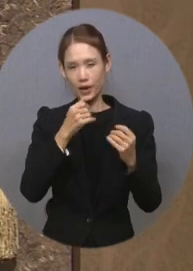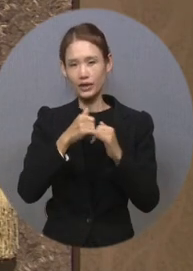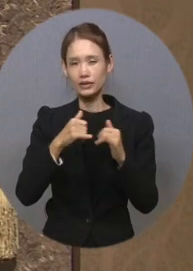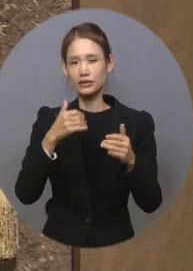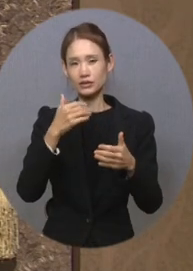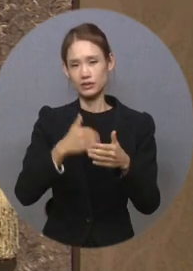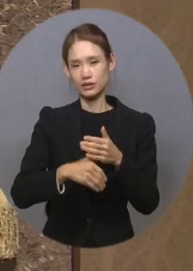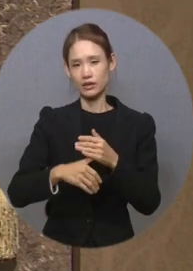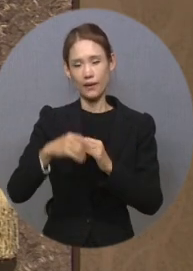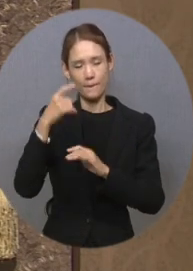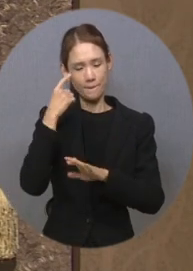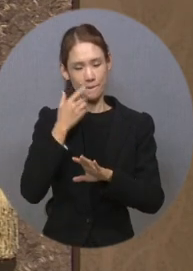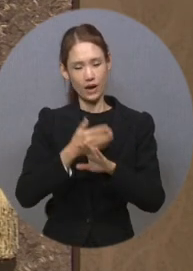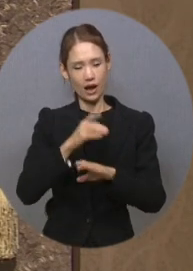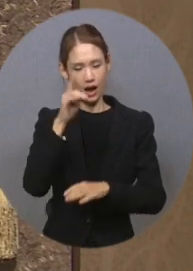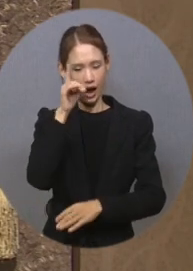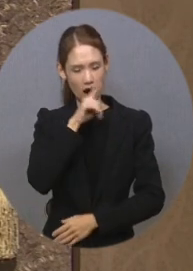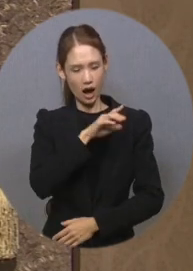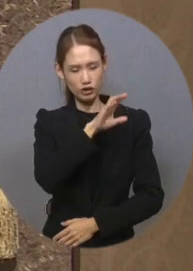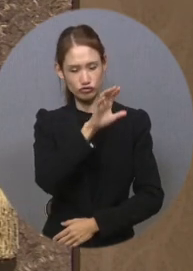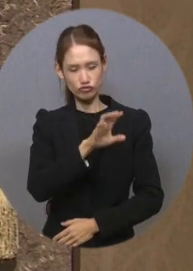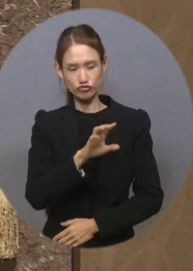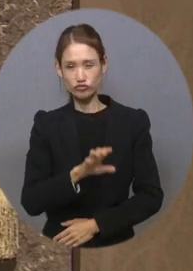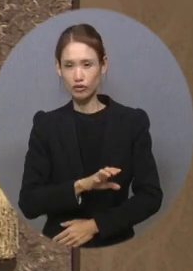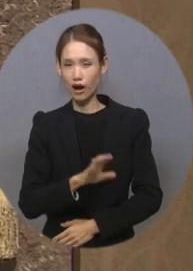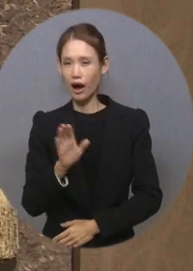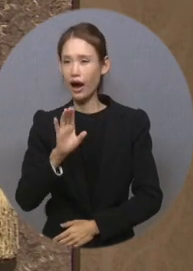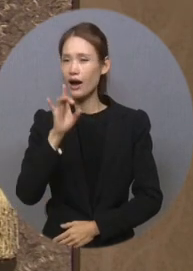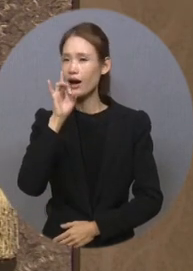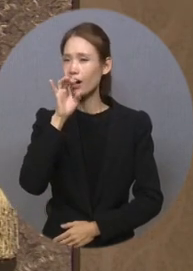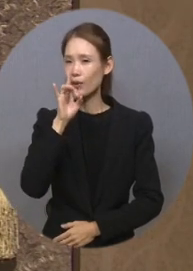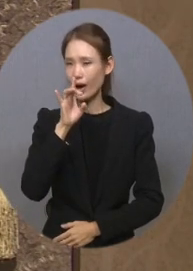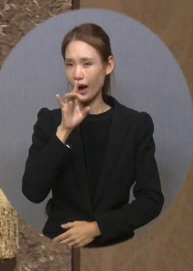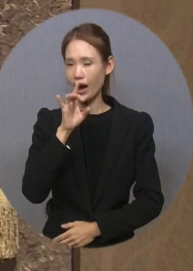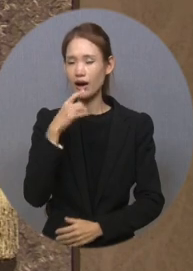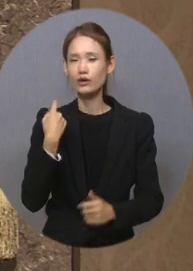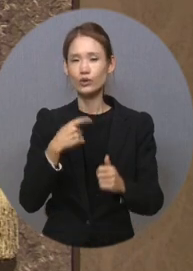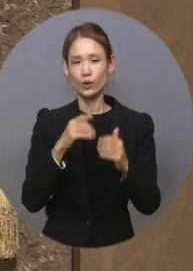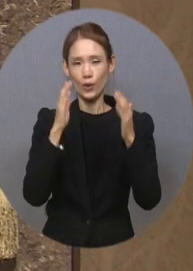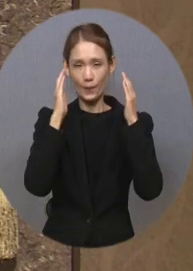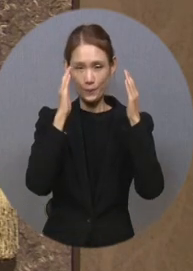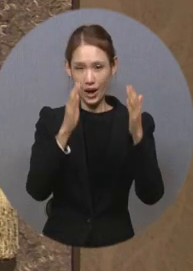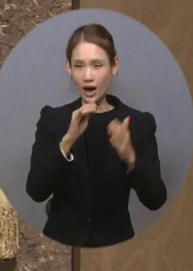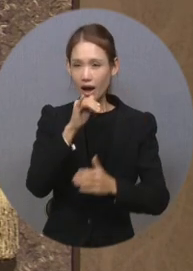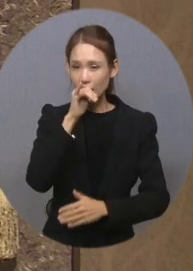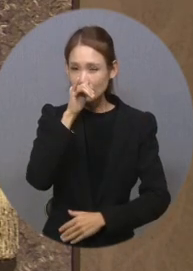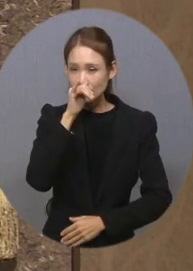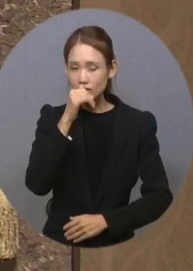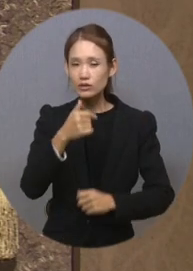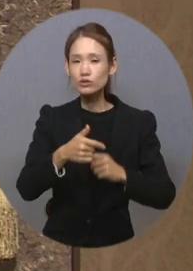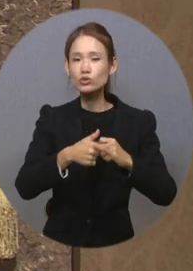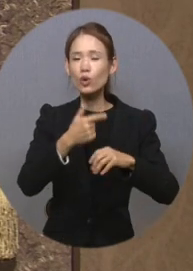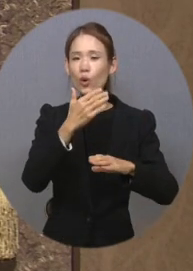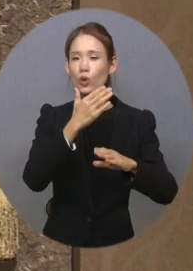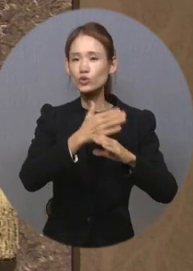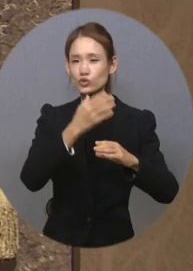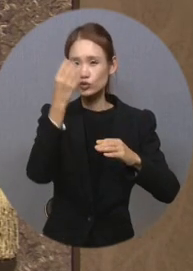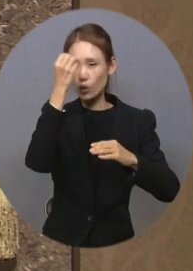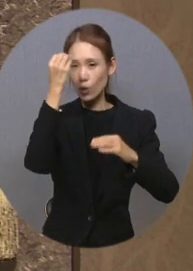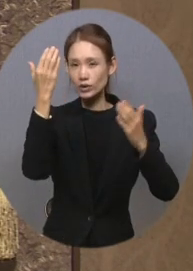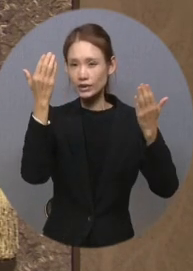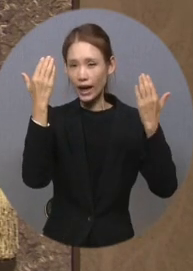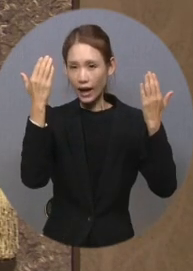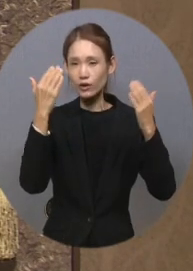반대가 돼서는 안 되죠. 악순환이 되면. 그래서 이제 그런 방향으로 교육을 하는데요. 네. 저희가 그 초중고에